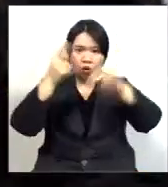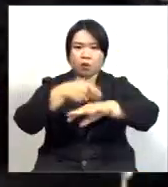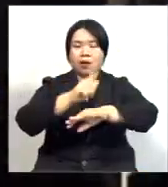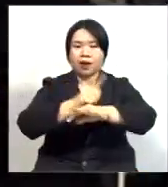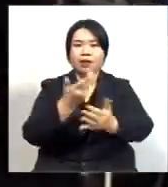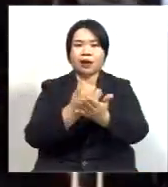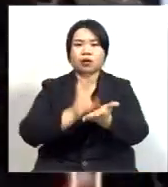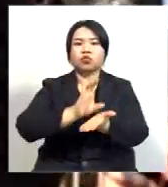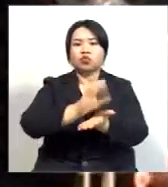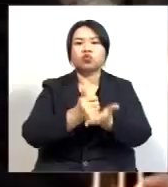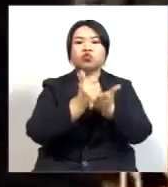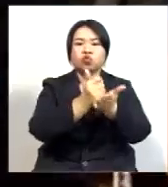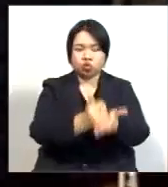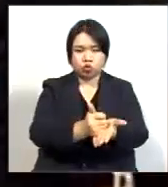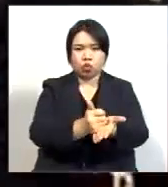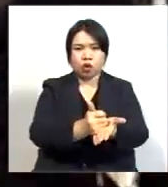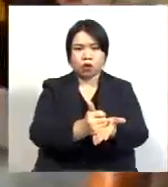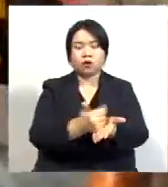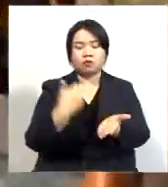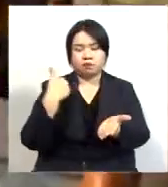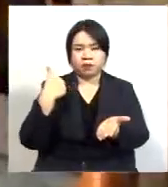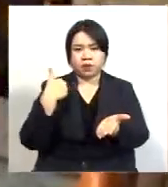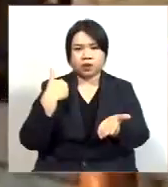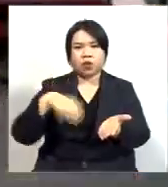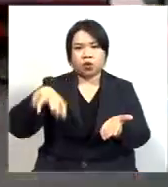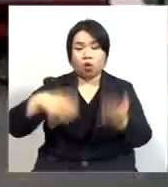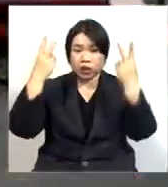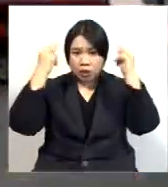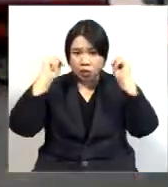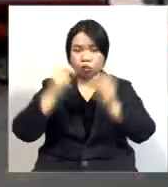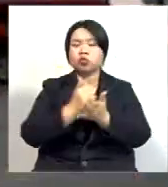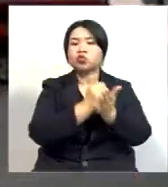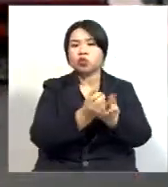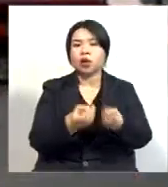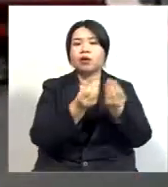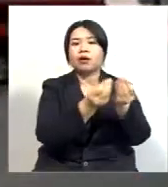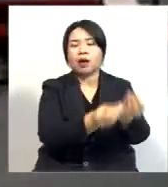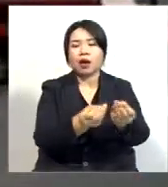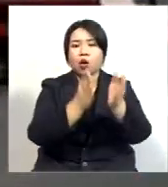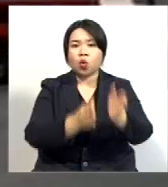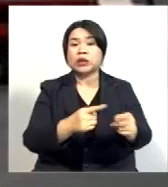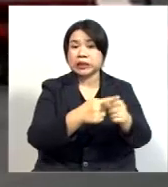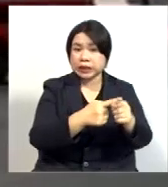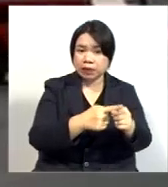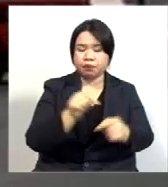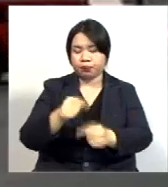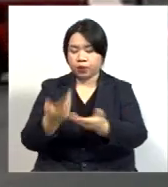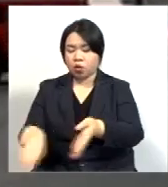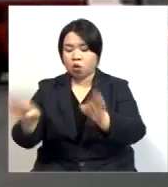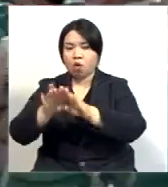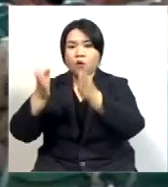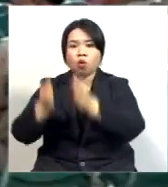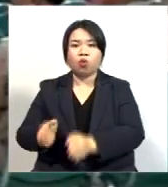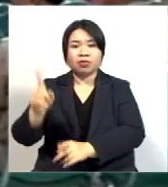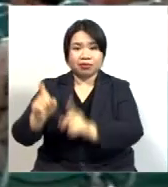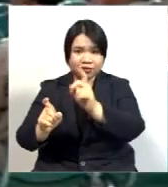กองทุนช่วยเหลือผู้ประสบสาธารณภัยสำนักนายกรัฐมนตรีให้กับผู้ที่ได้รับบาดเจ็บและครอบครัวผู้เสียชีวิตจากเหตุ